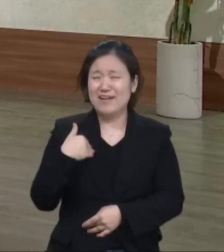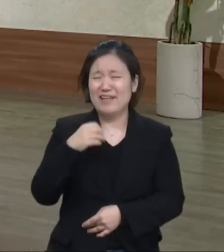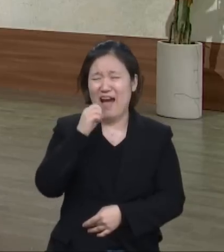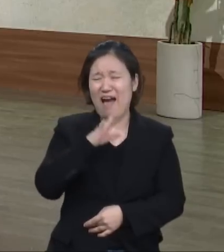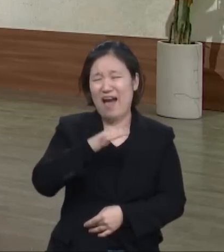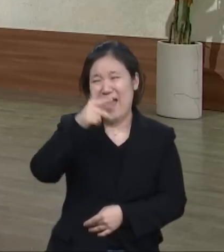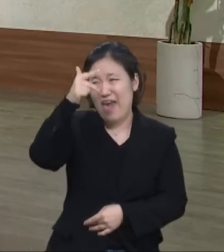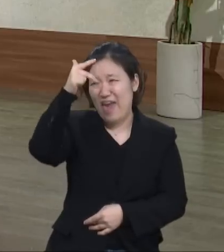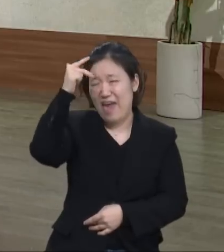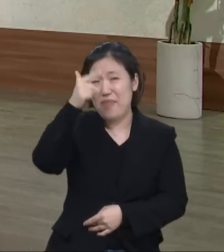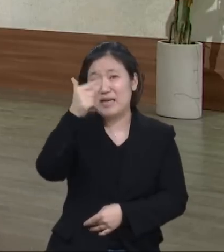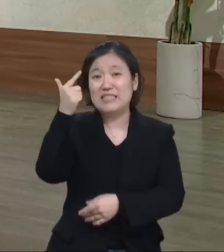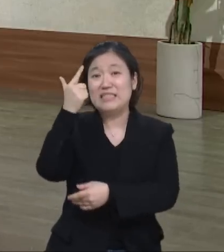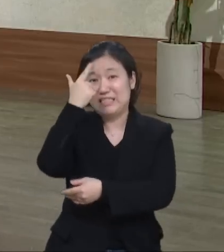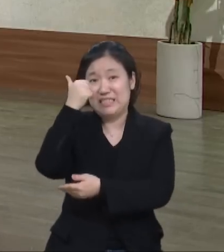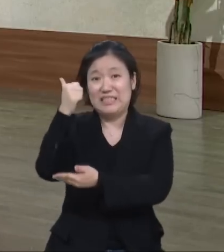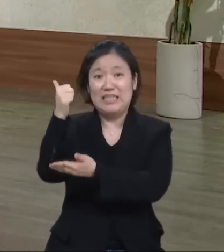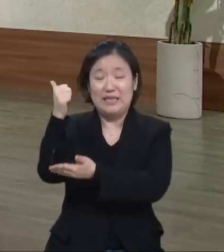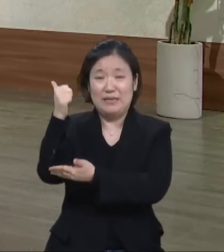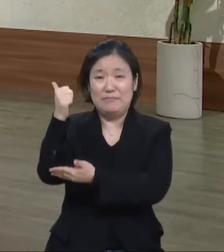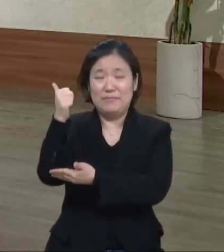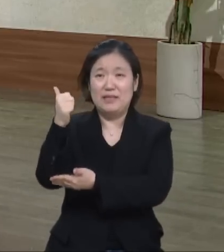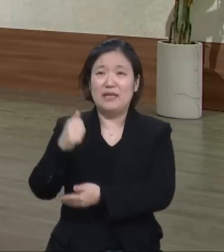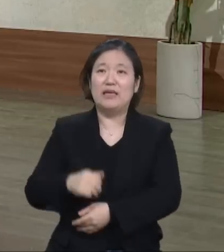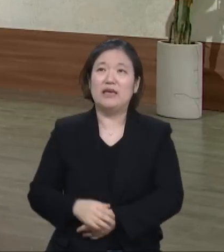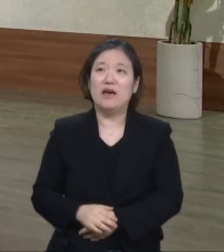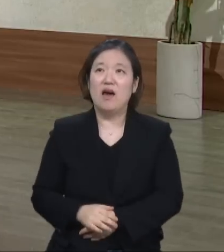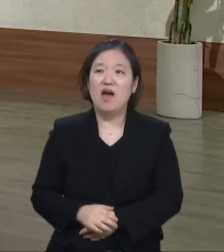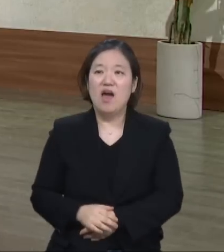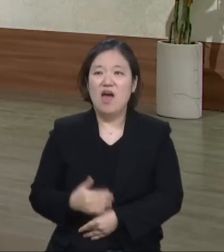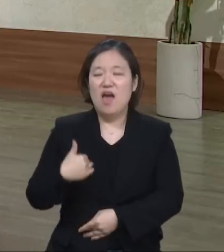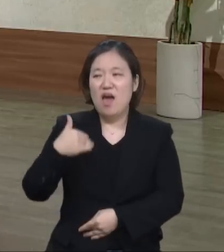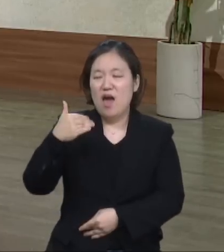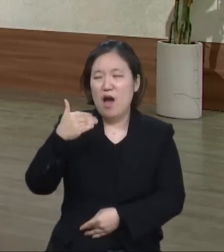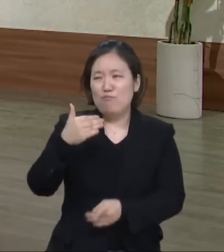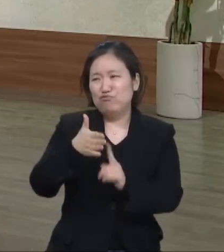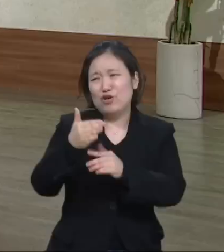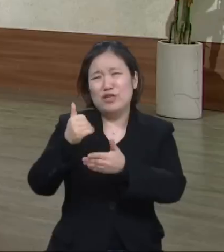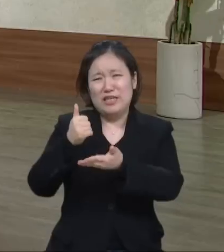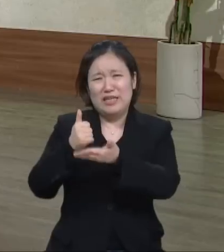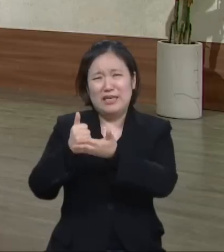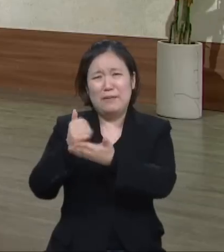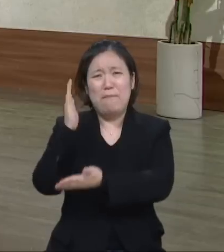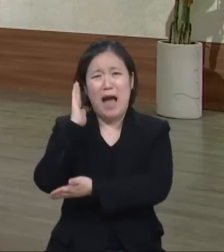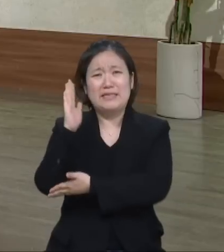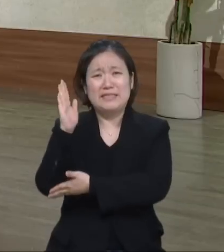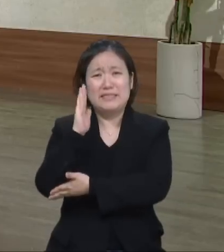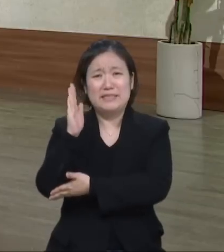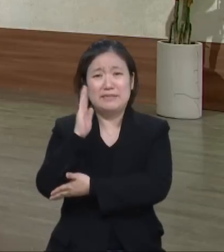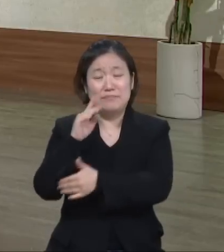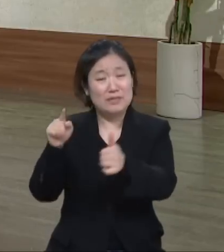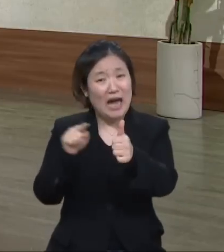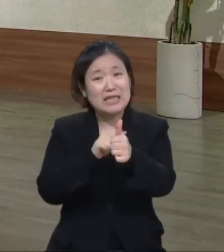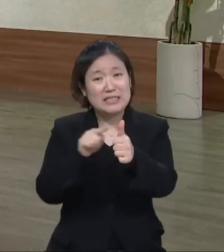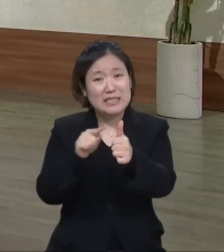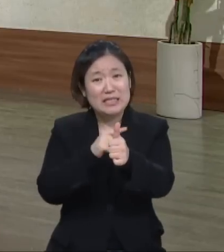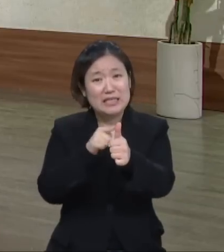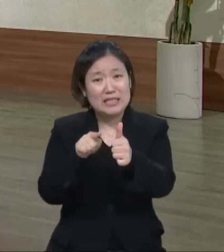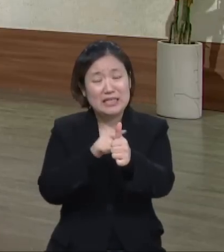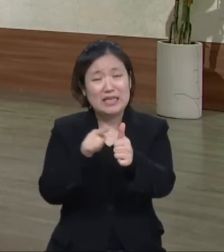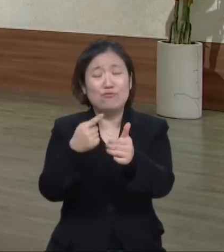스님들이 옛날 큰스님들 옛 사람들이 그냥 부처님 법을 전달하기 위해서 불자들 그냥 믿음